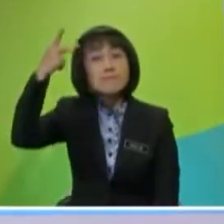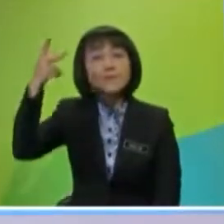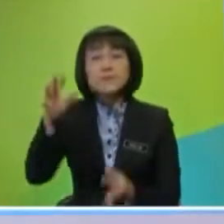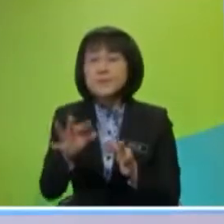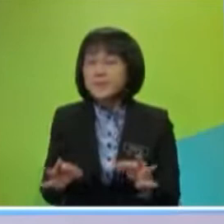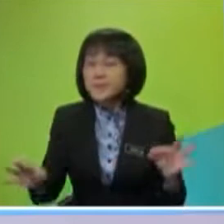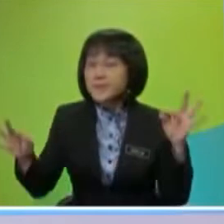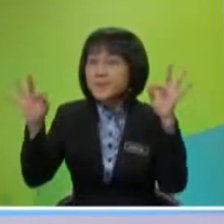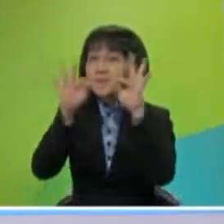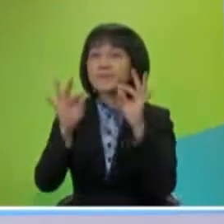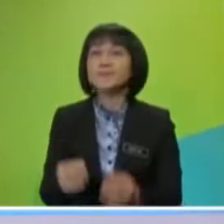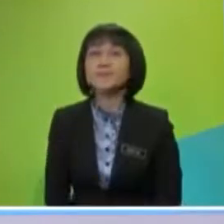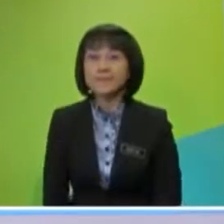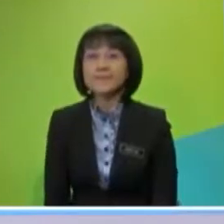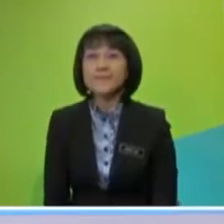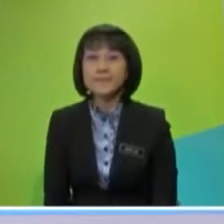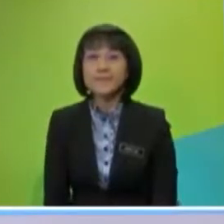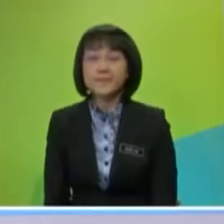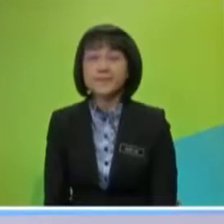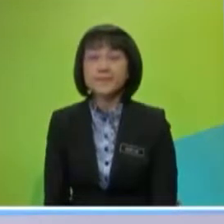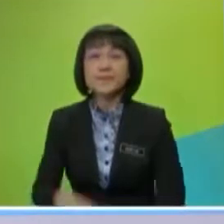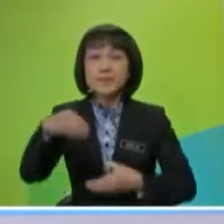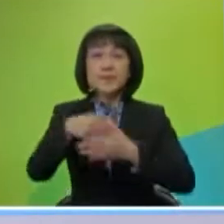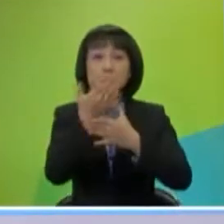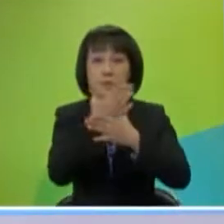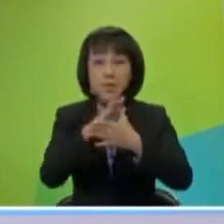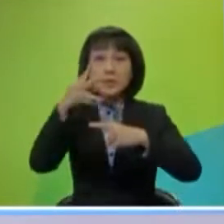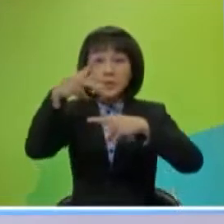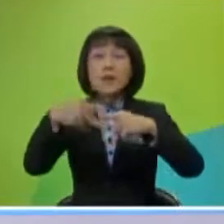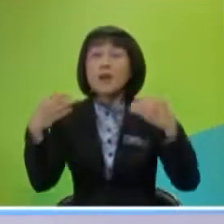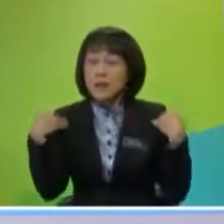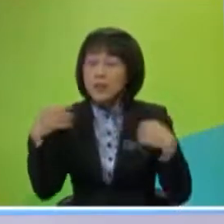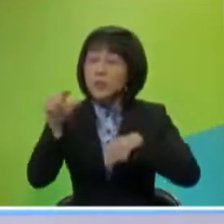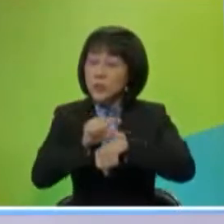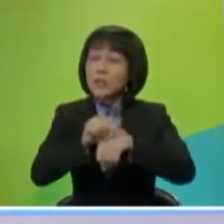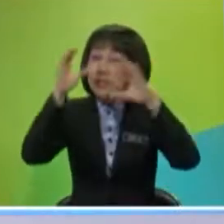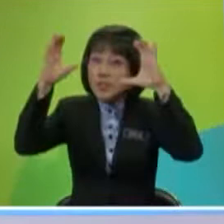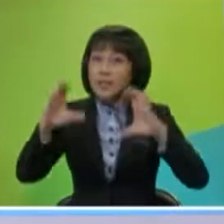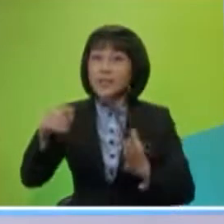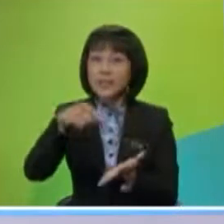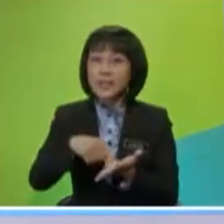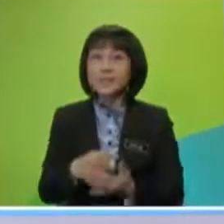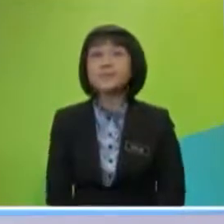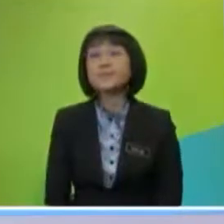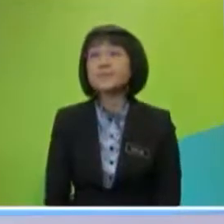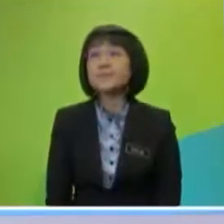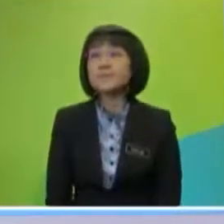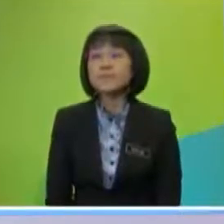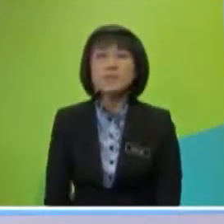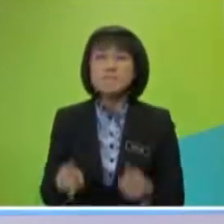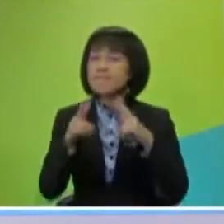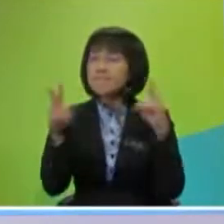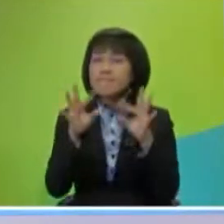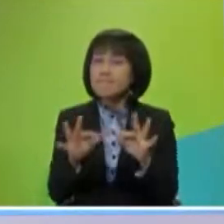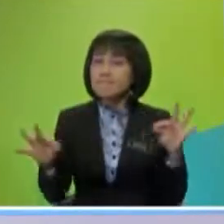ini dalam dalam operasi bahagi pecahan yang akan kita belajar sebentar lagi. Okey, yang seterusnya pecahan termudah. Paling penting dalam konsep